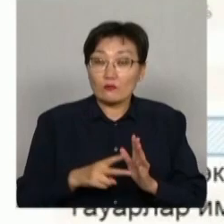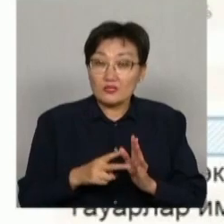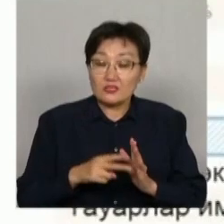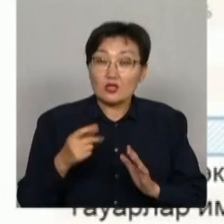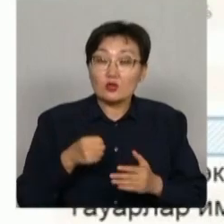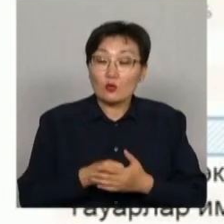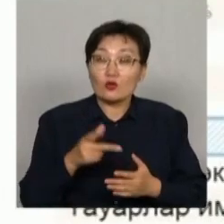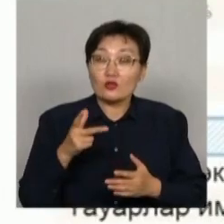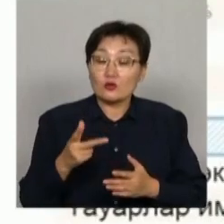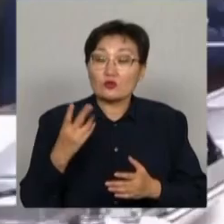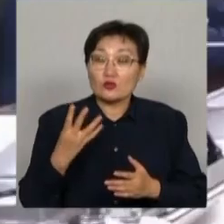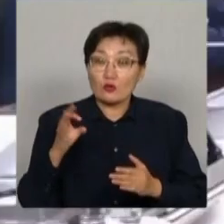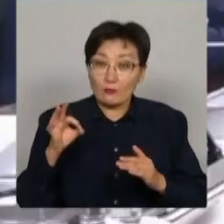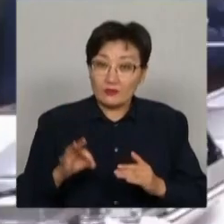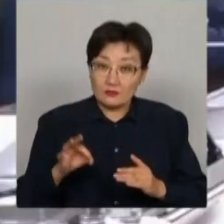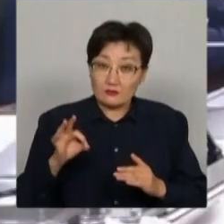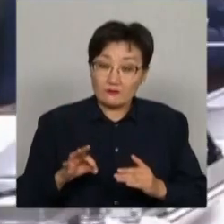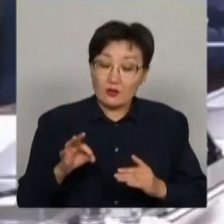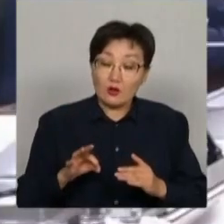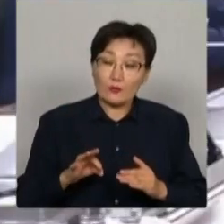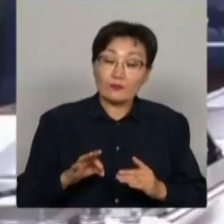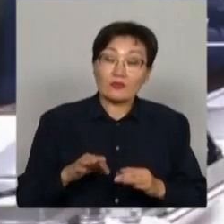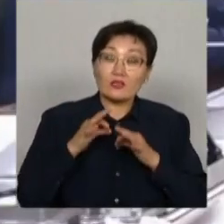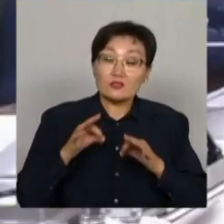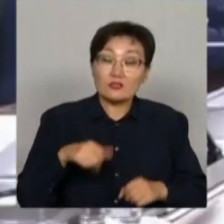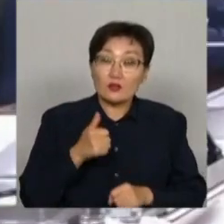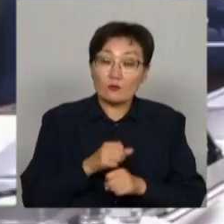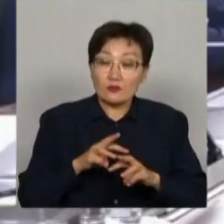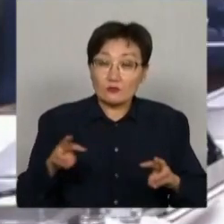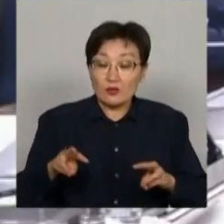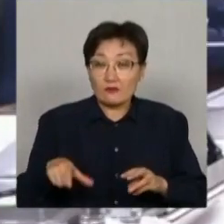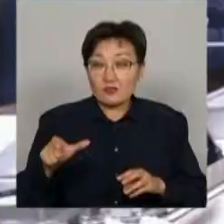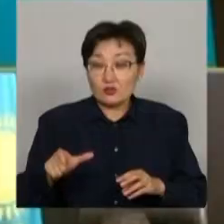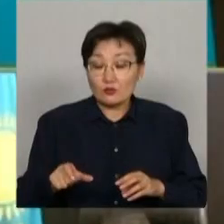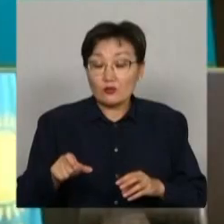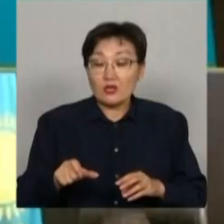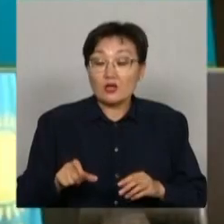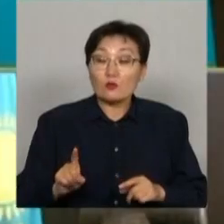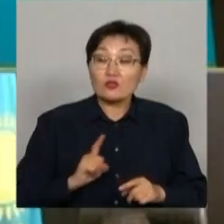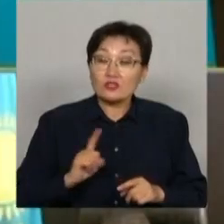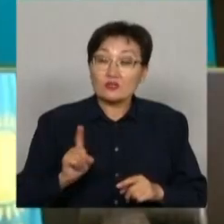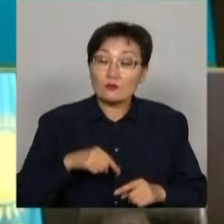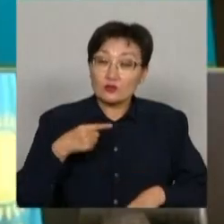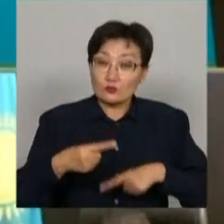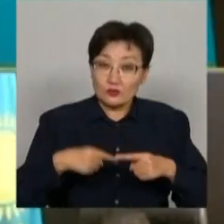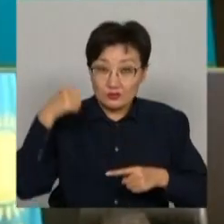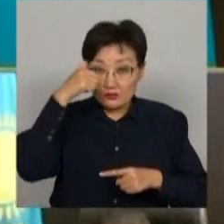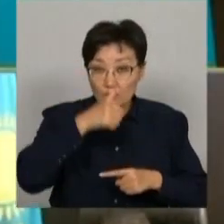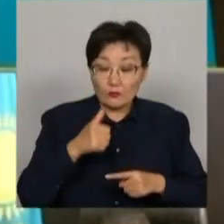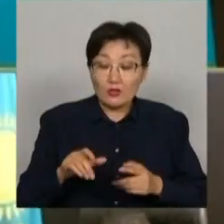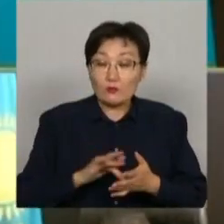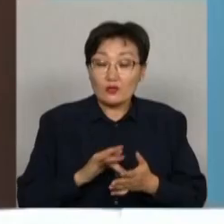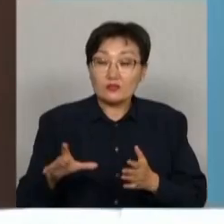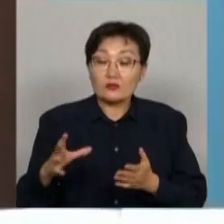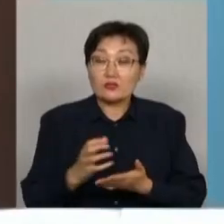2025-2027 до 3-4%. А вот по словам главы Минфина Ерулана Жумаубаева, ожидается, что в следующем году в бюджет